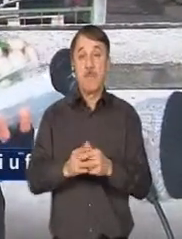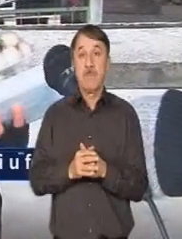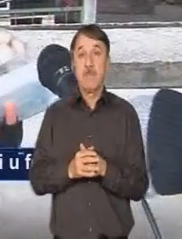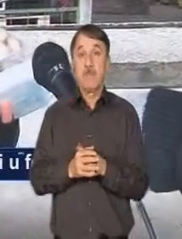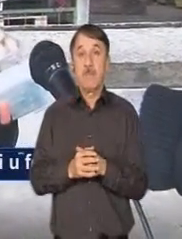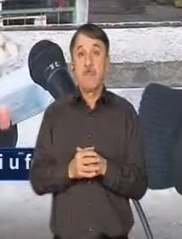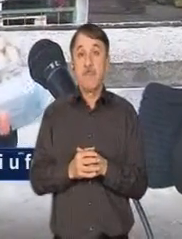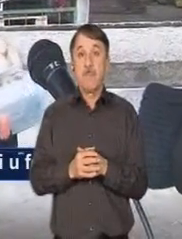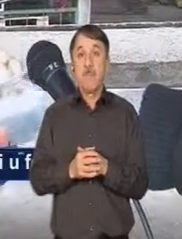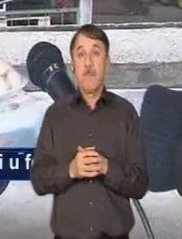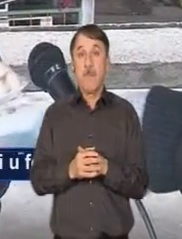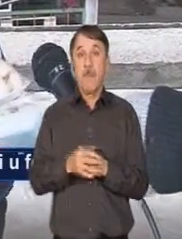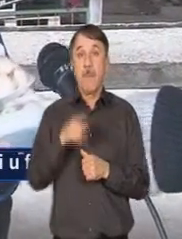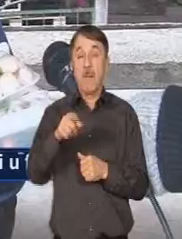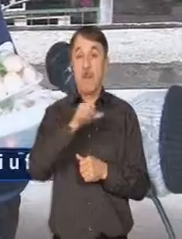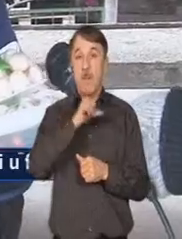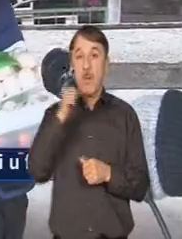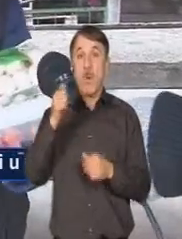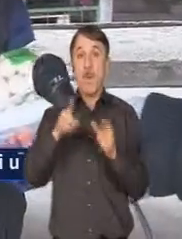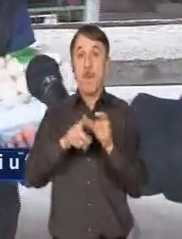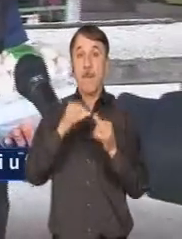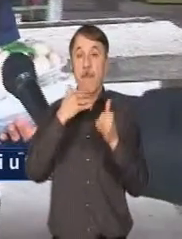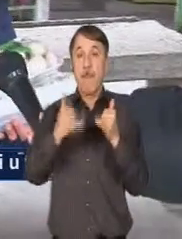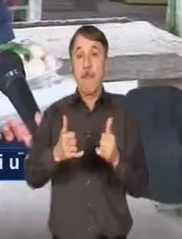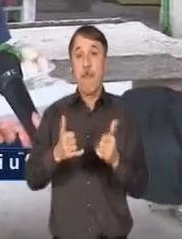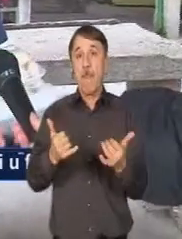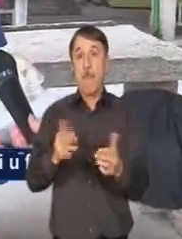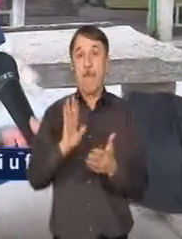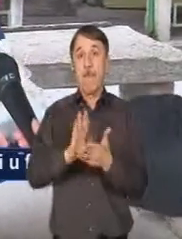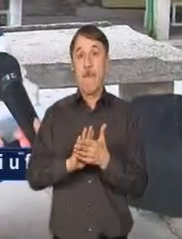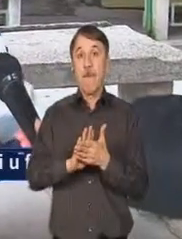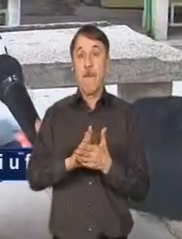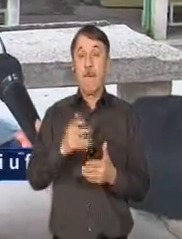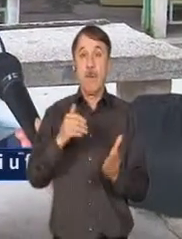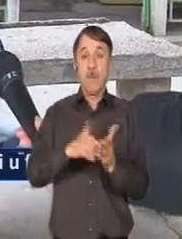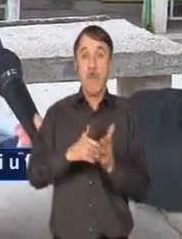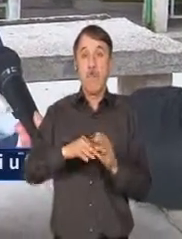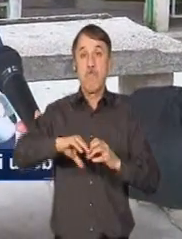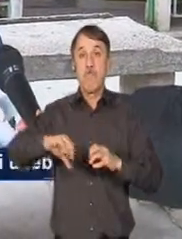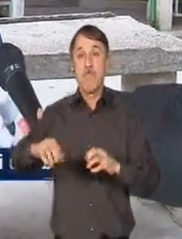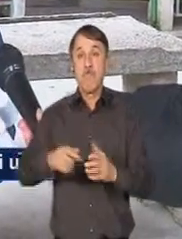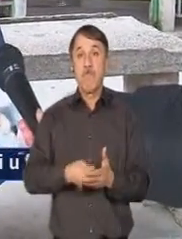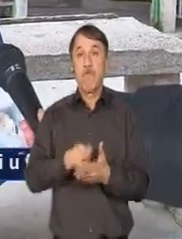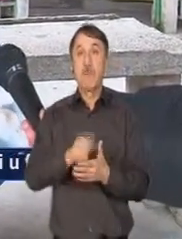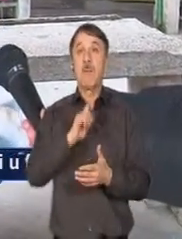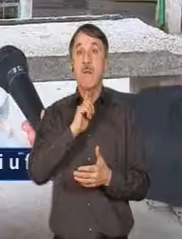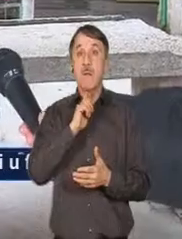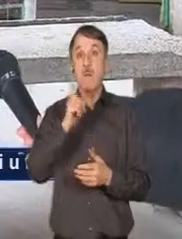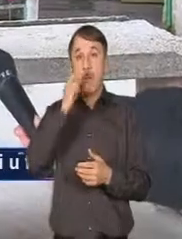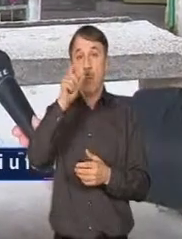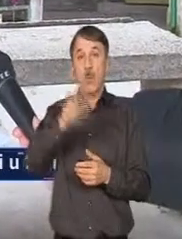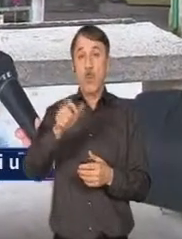bolje. Pa zbog toga što narod nema para. Male su penzije, plate,